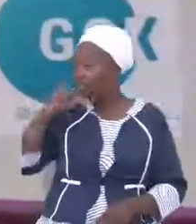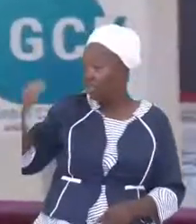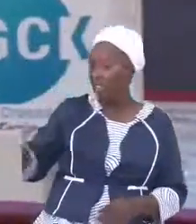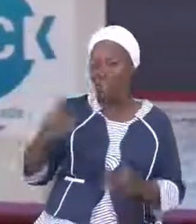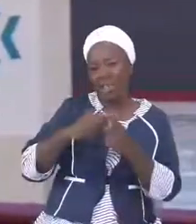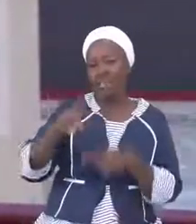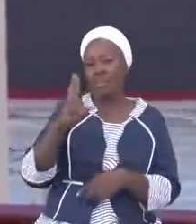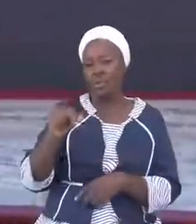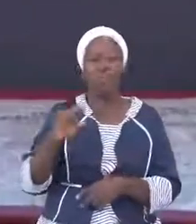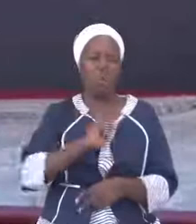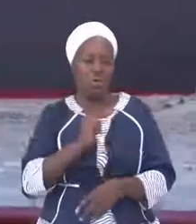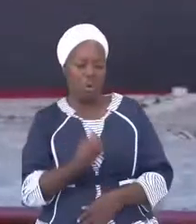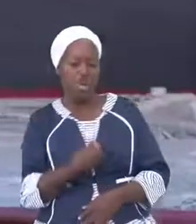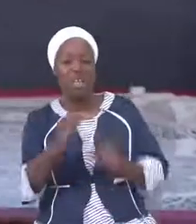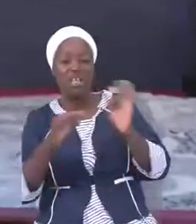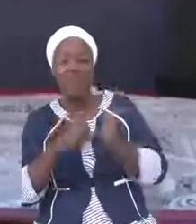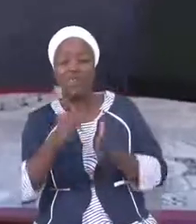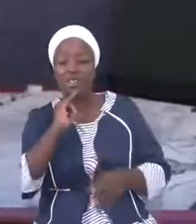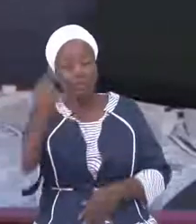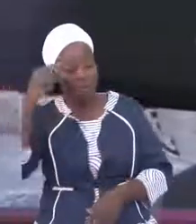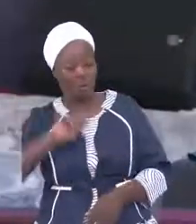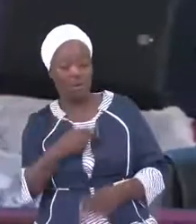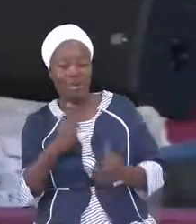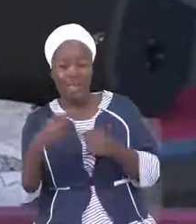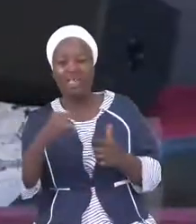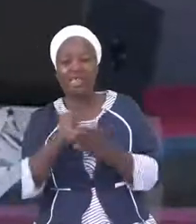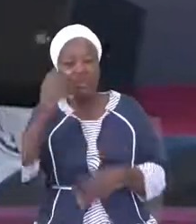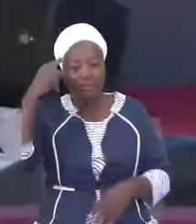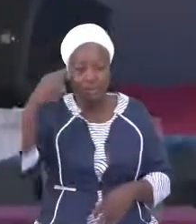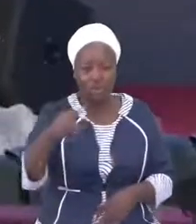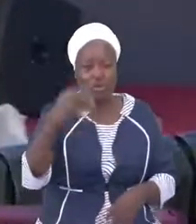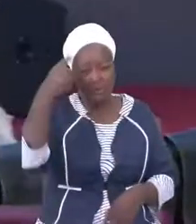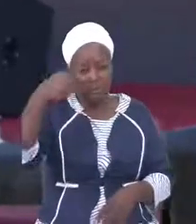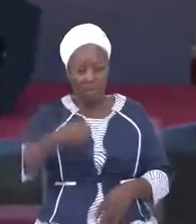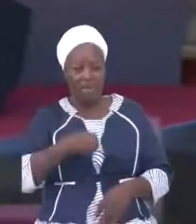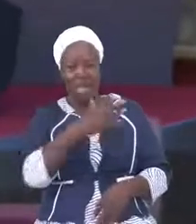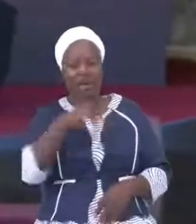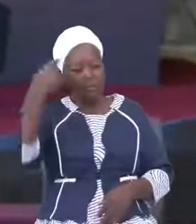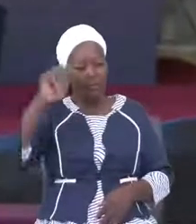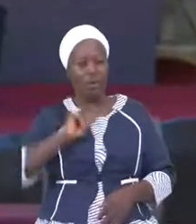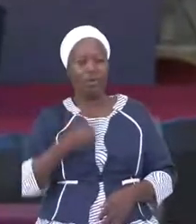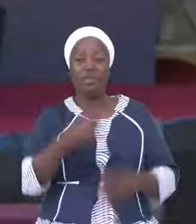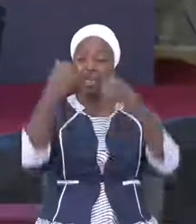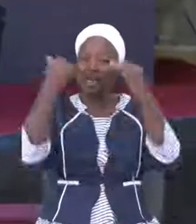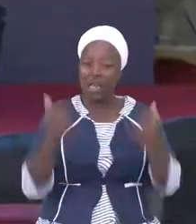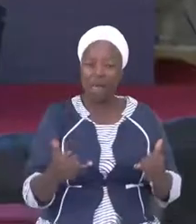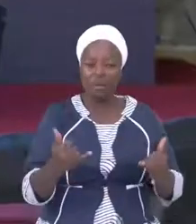pas là et tu n'es pas là, ce n'est pas nous. Donc si c'est pour nous, c'est pour toi, c'est pour moi. Donc il faut le